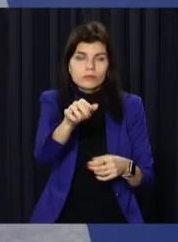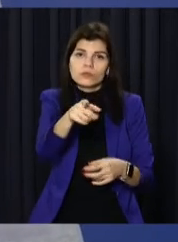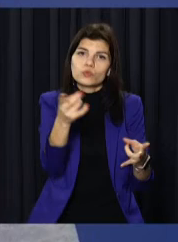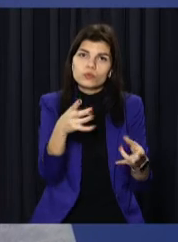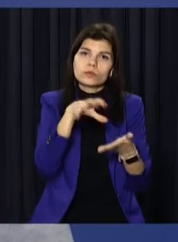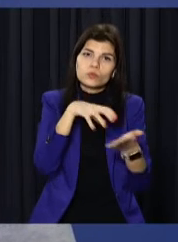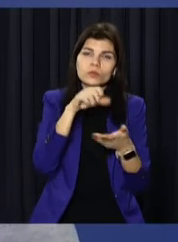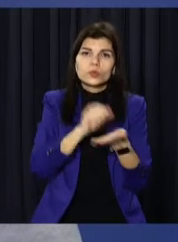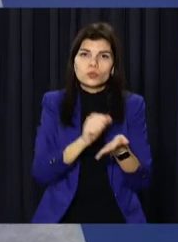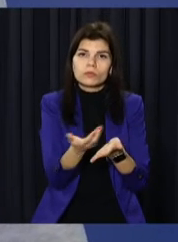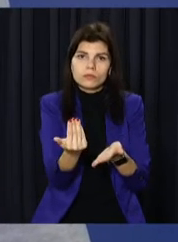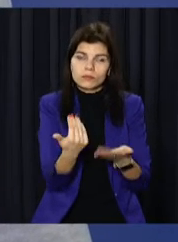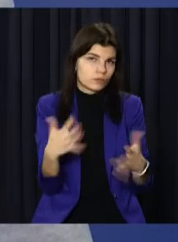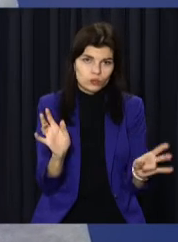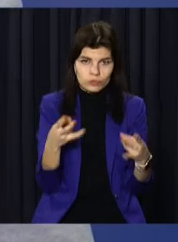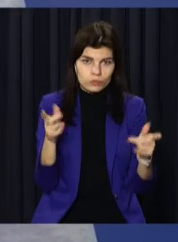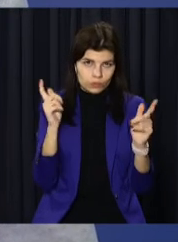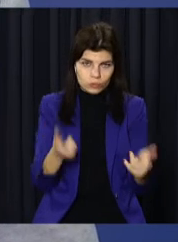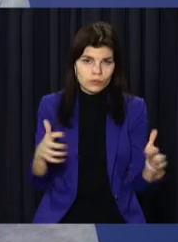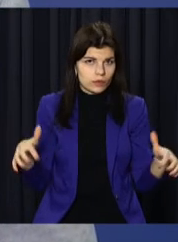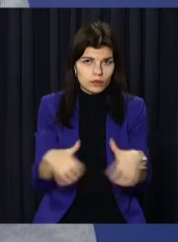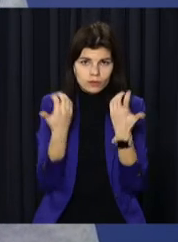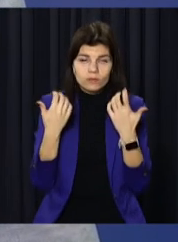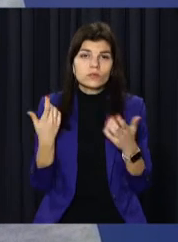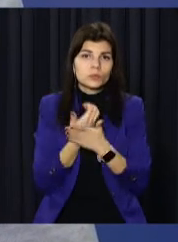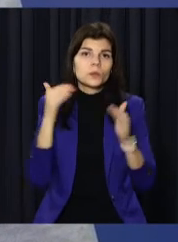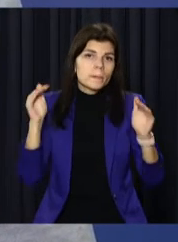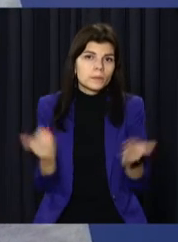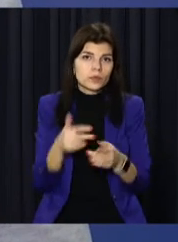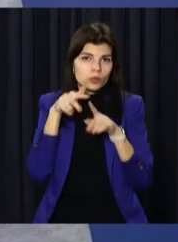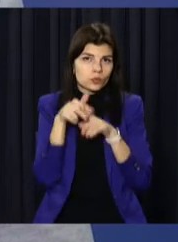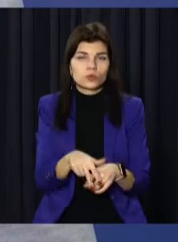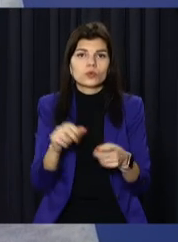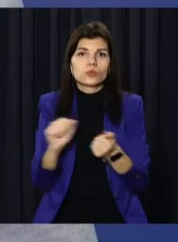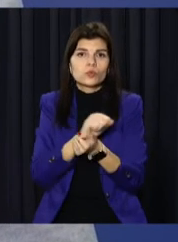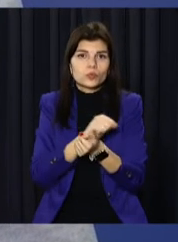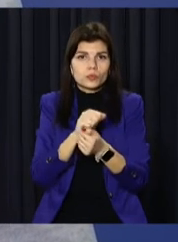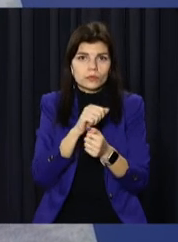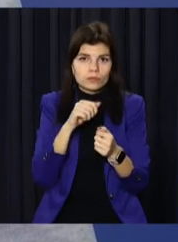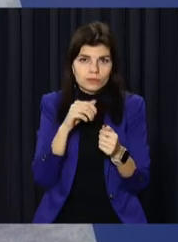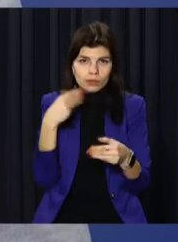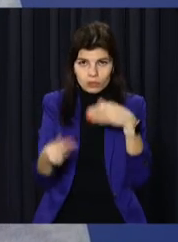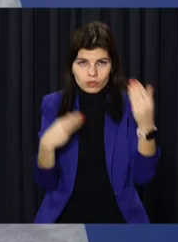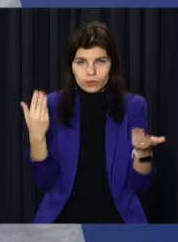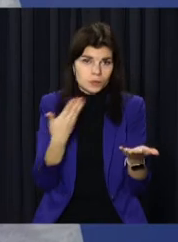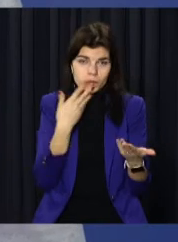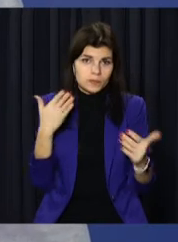потребувати ваших паперових документів. Таким чином значно зменшується навантаження паперове на ЦНАП, значно